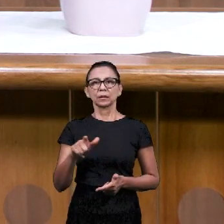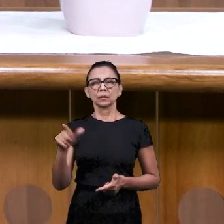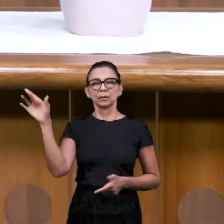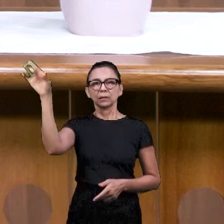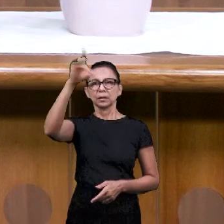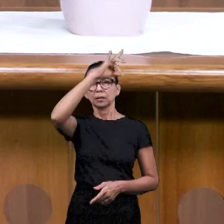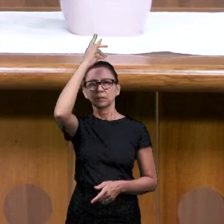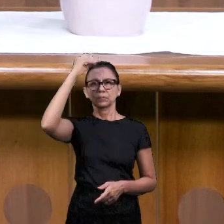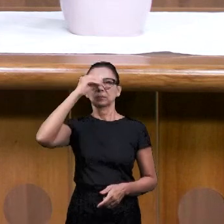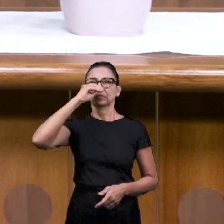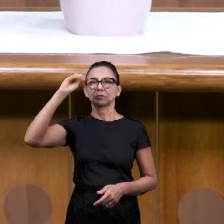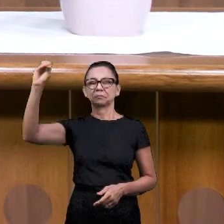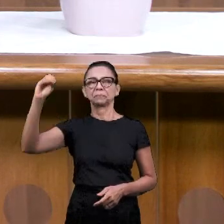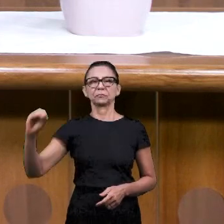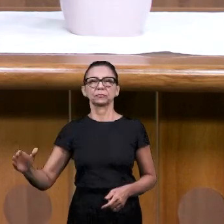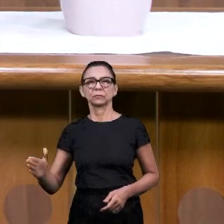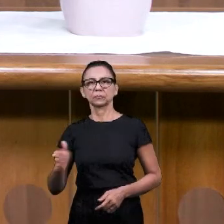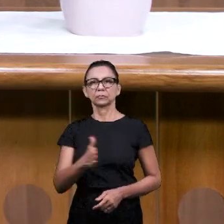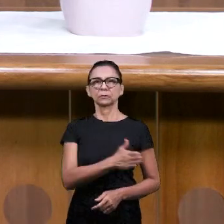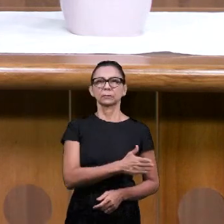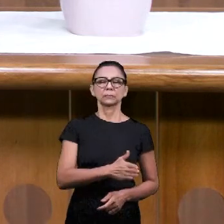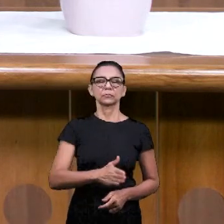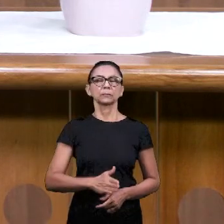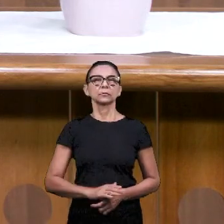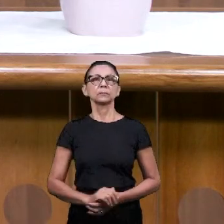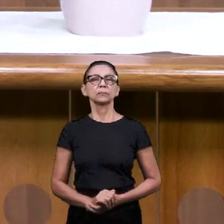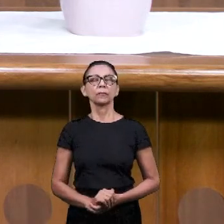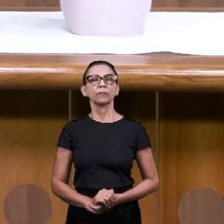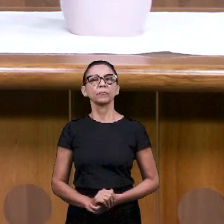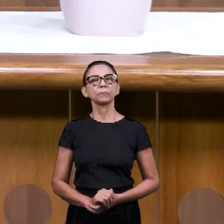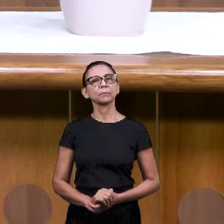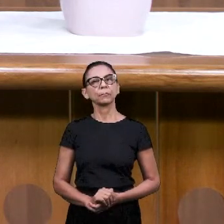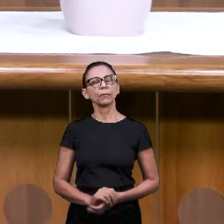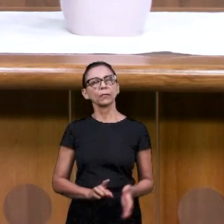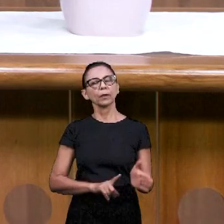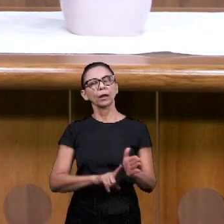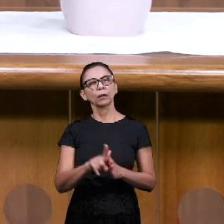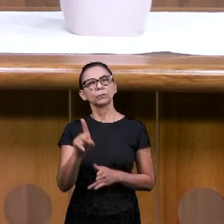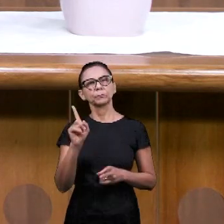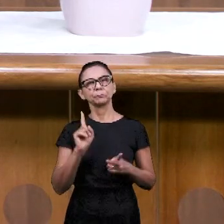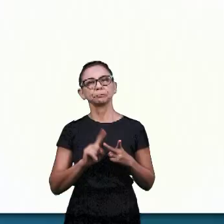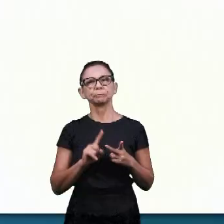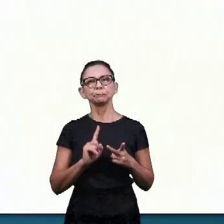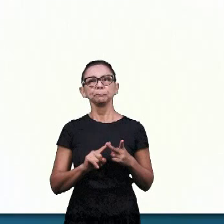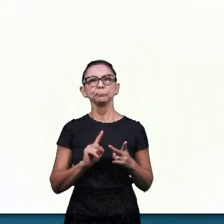à notre deuxième question. La deuxième question, la question 2 pour cette école biblique.